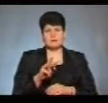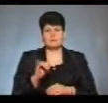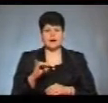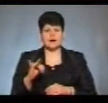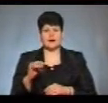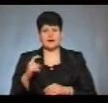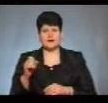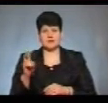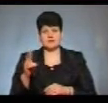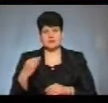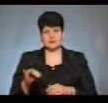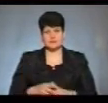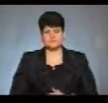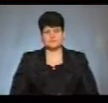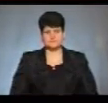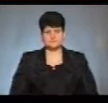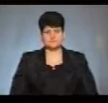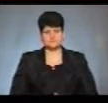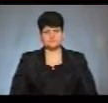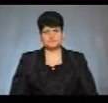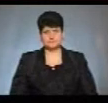сюжеті Любові Гадомської.